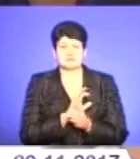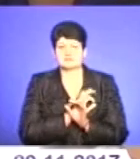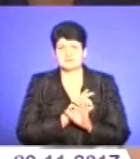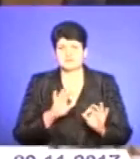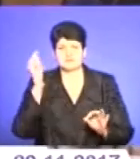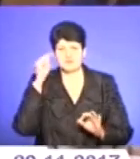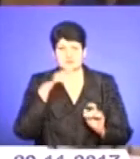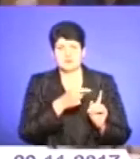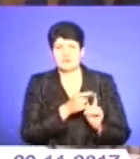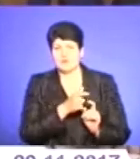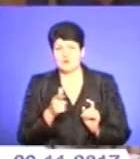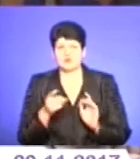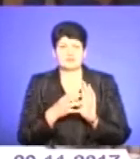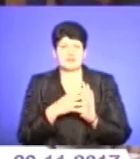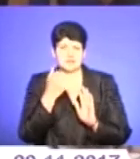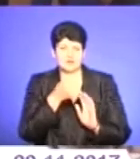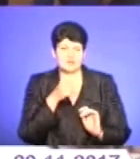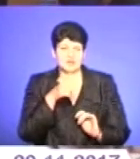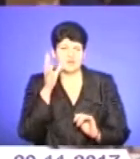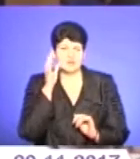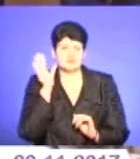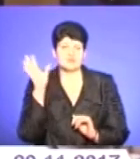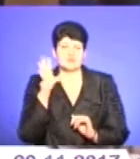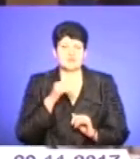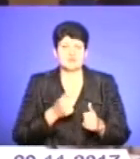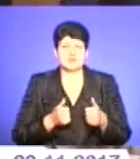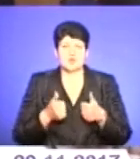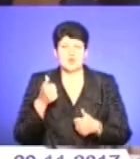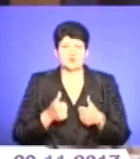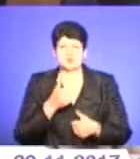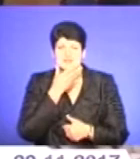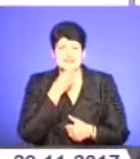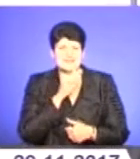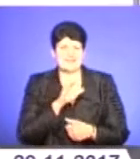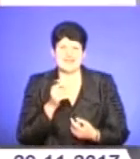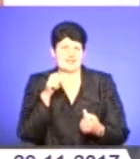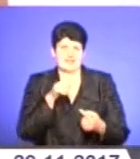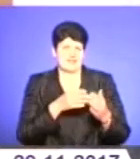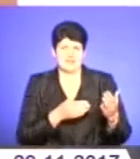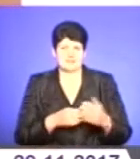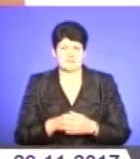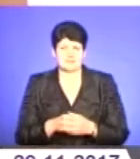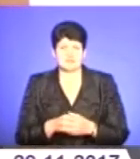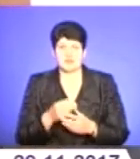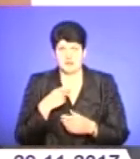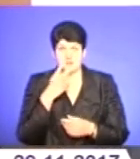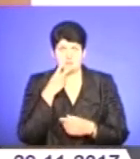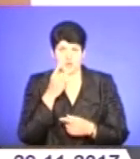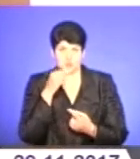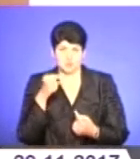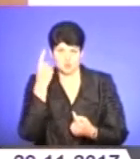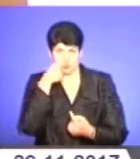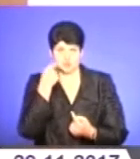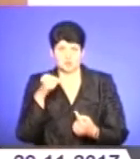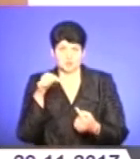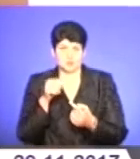9 років. Вона вважає, що усі ці конкурси краси не для неї. Я бачу певну схожість, в неї дуже